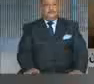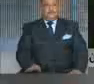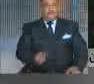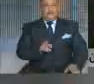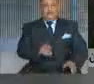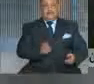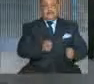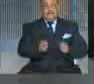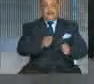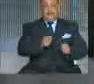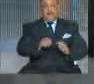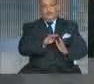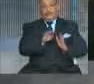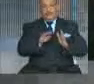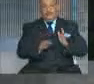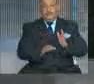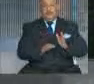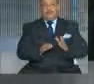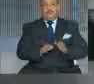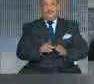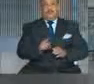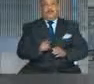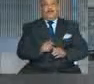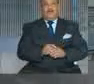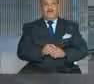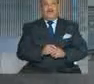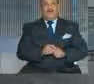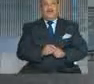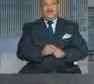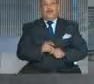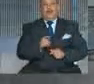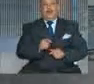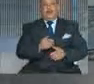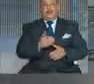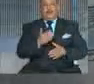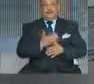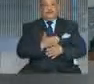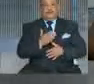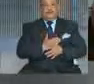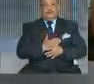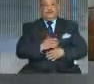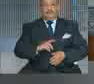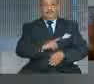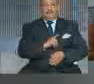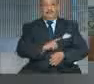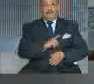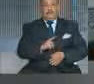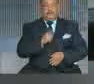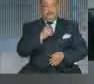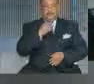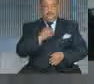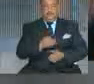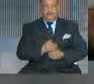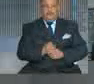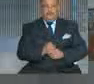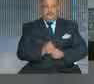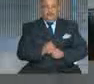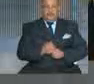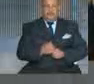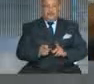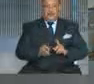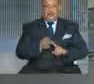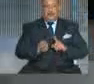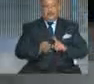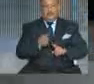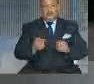الثقافي، والهدف منه هو إعادة الحياة للتنشيط الثقافي بالمدارس الابتدائية اللي هو عندنا خاصة من بعد الثورة رقد ضربة